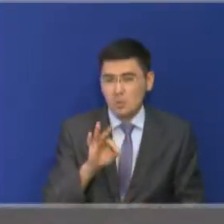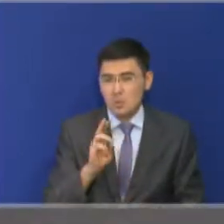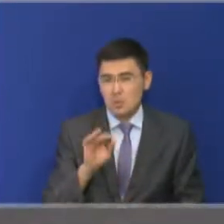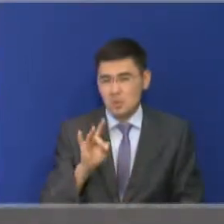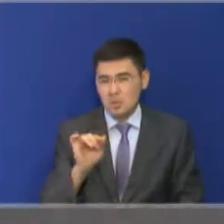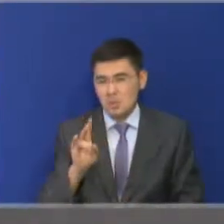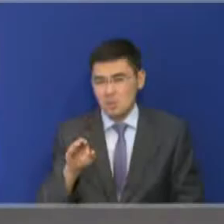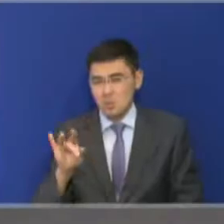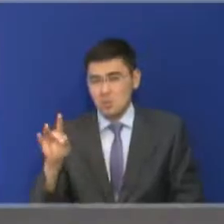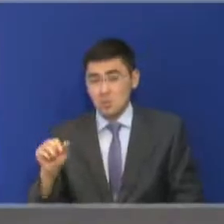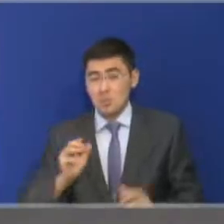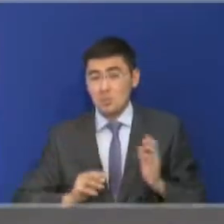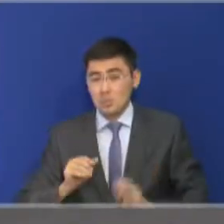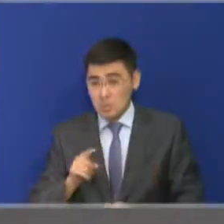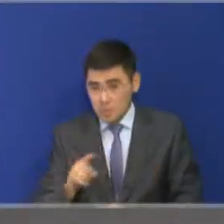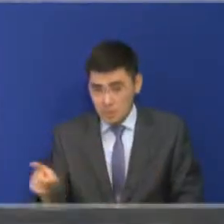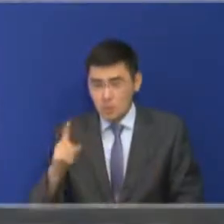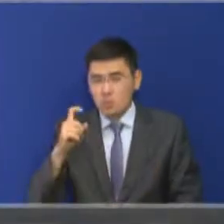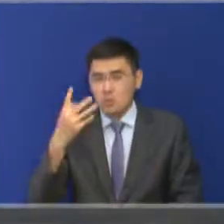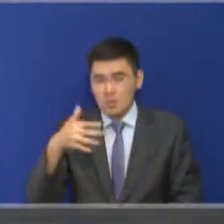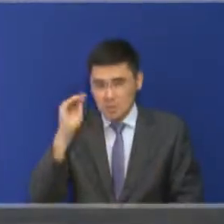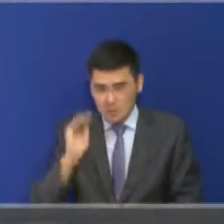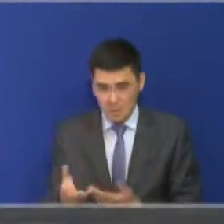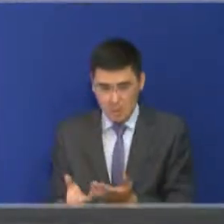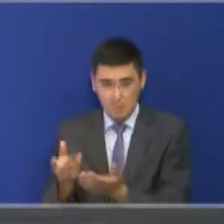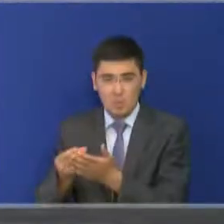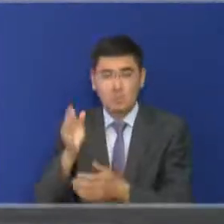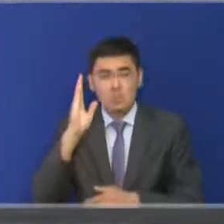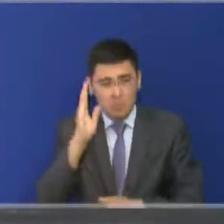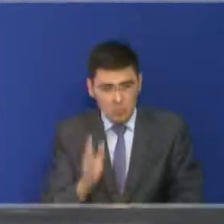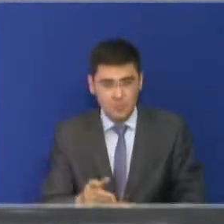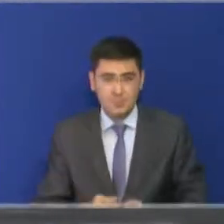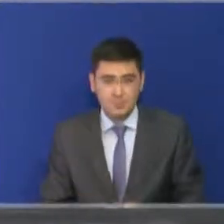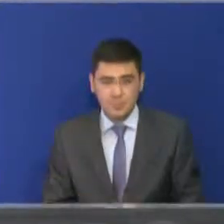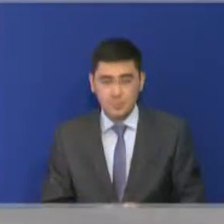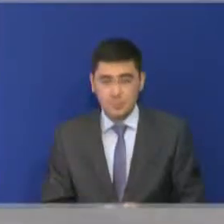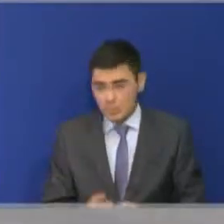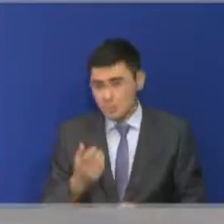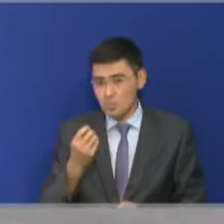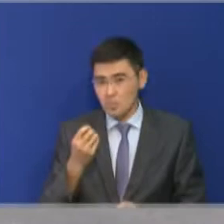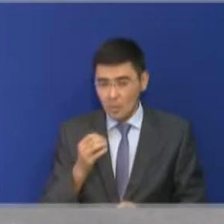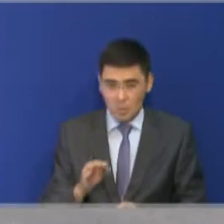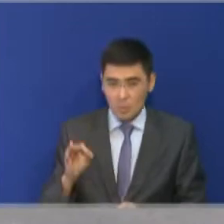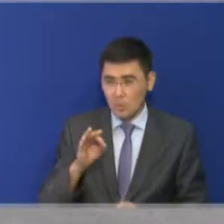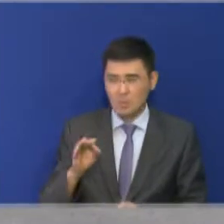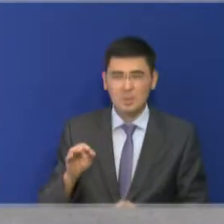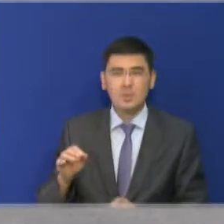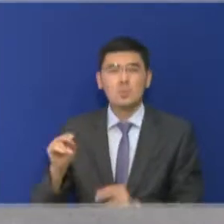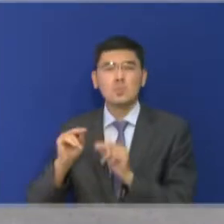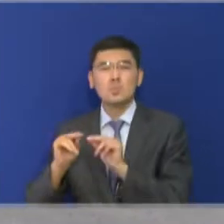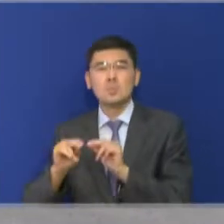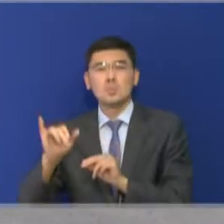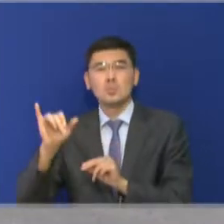артады. Бұдан бөлек мемлекет басшысы үкіметке жоғары оқу орындары оқытушыларының еңбекақыларын көбейту мәселесін қарастыруды